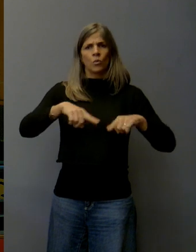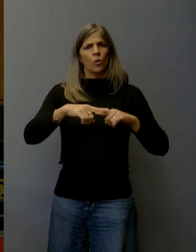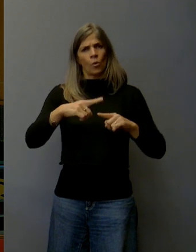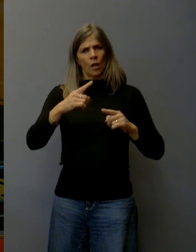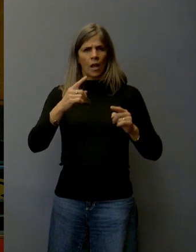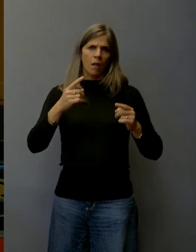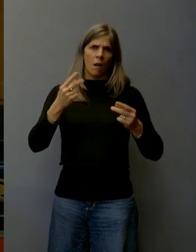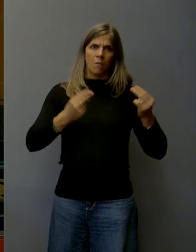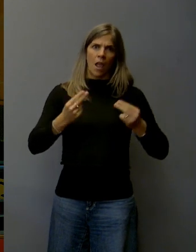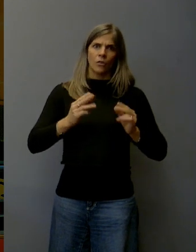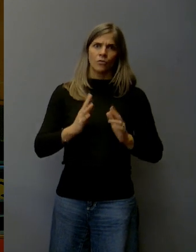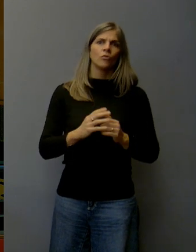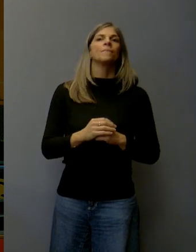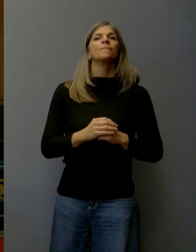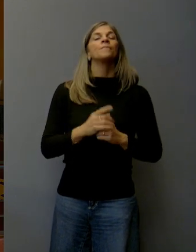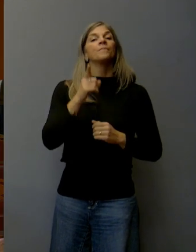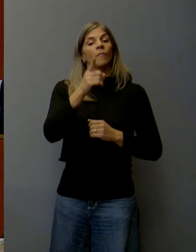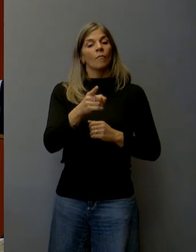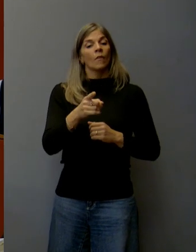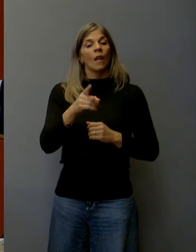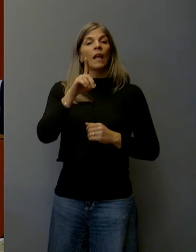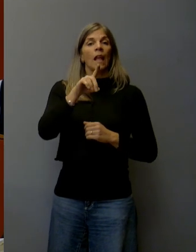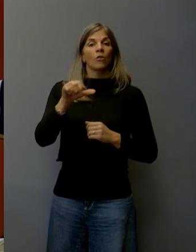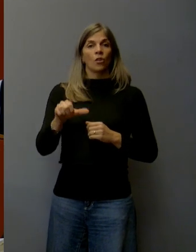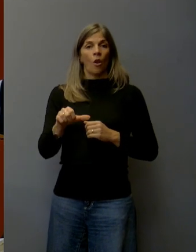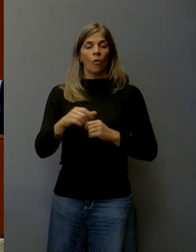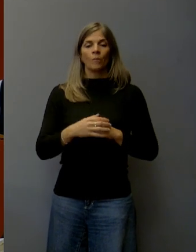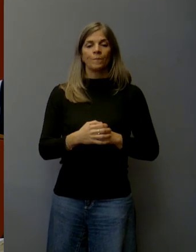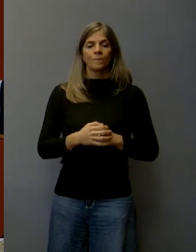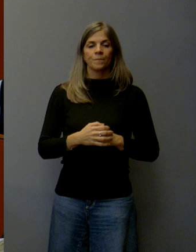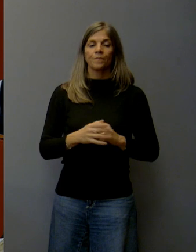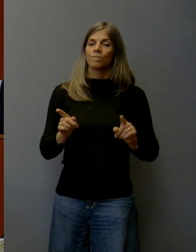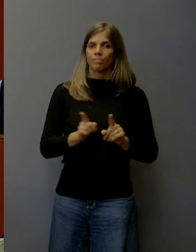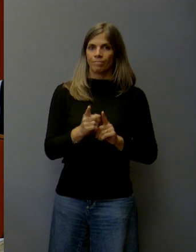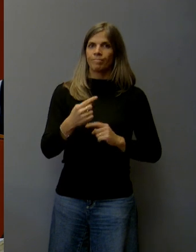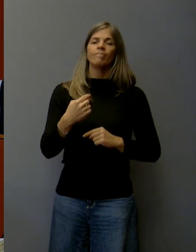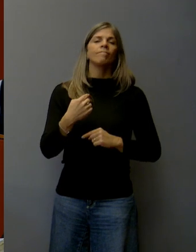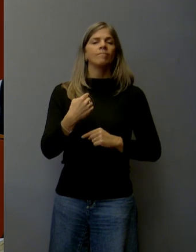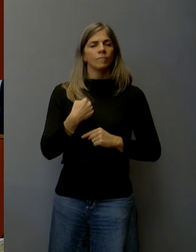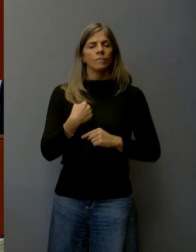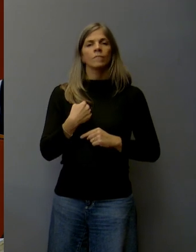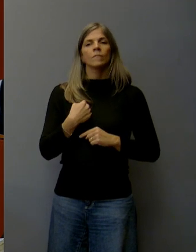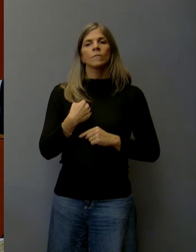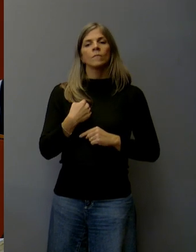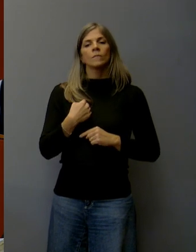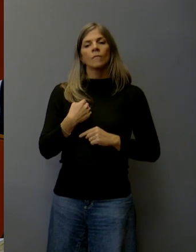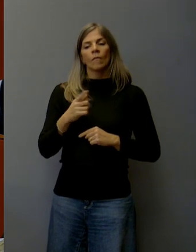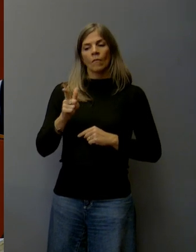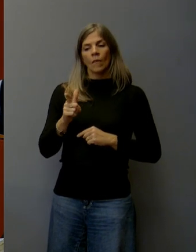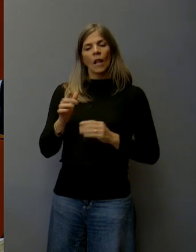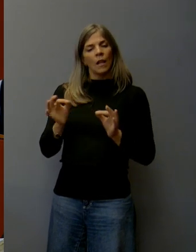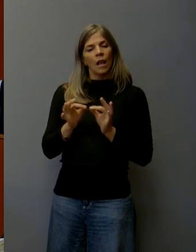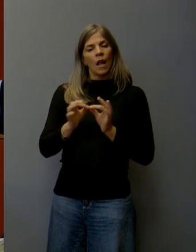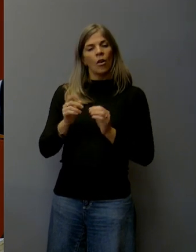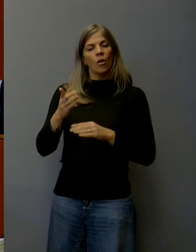consigliere dell'astrologo Grazie anch'io allinea quanto detto dalla collega Lodi